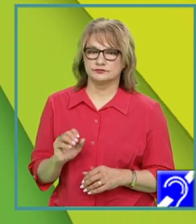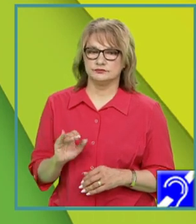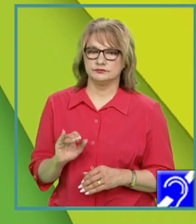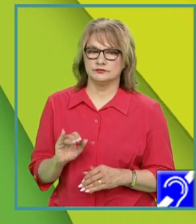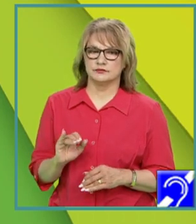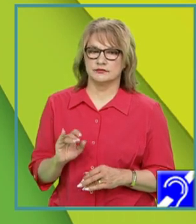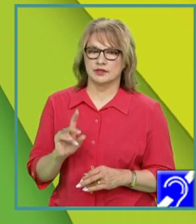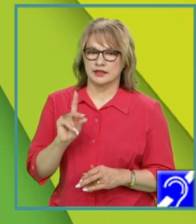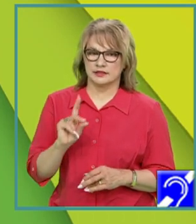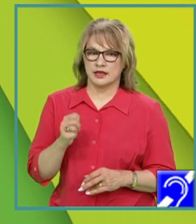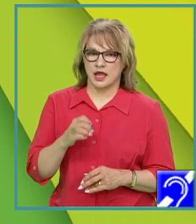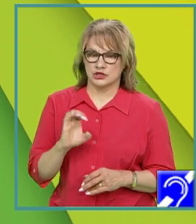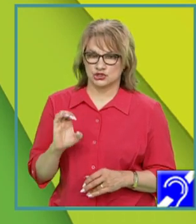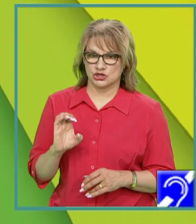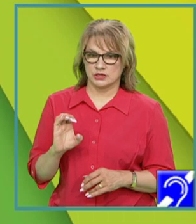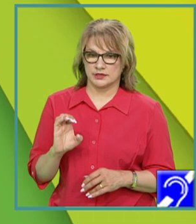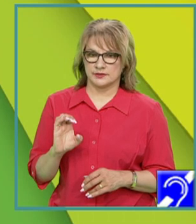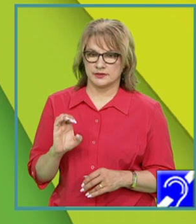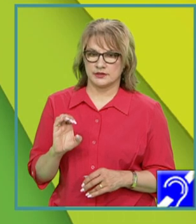pfai ascendent